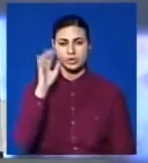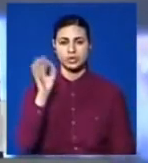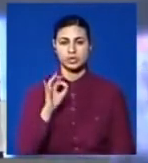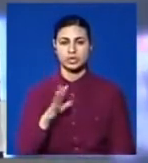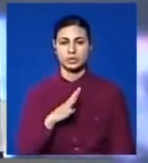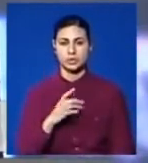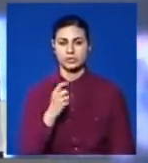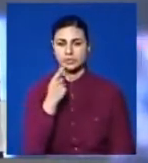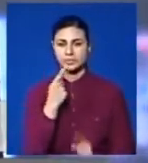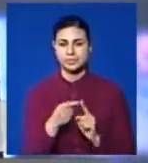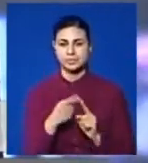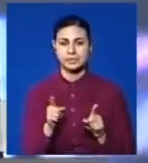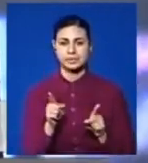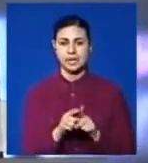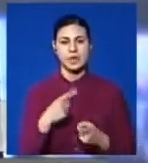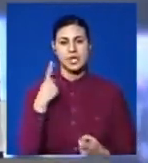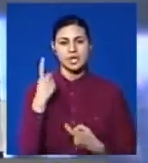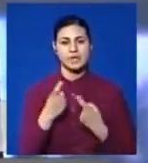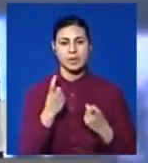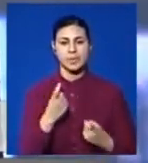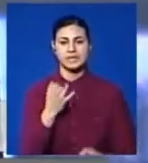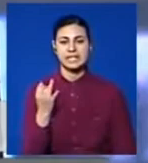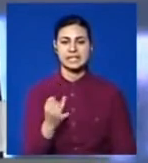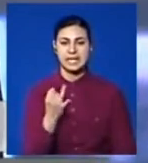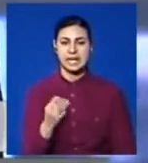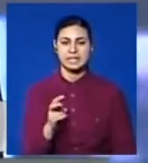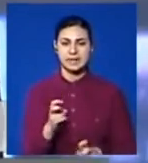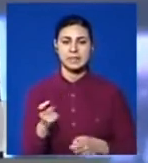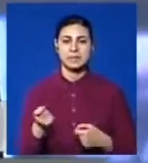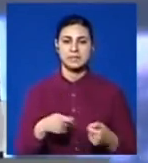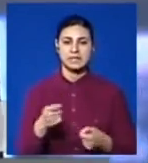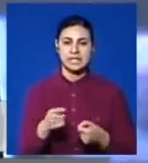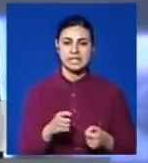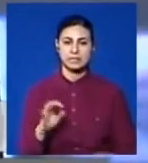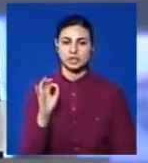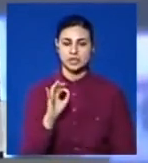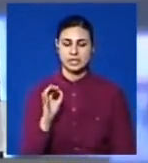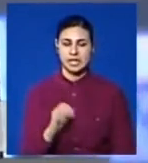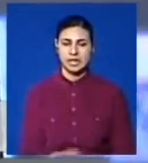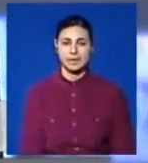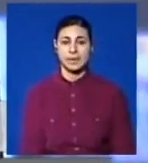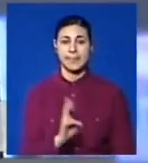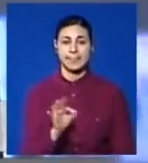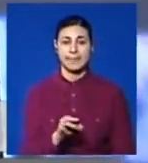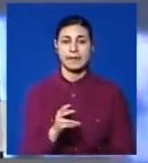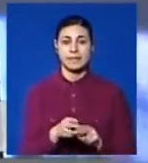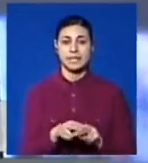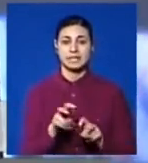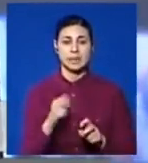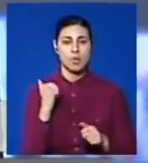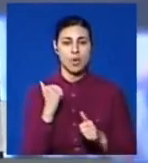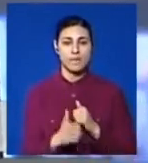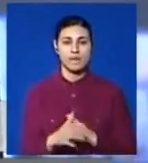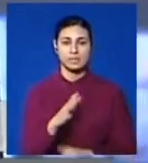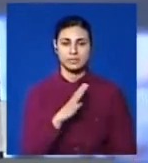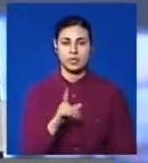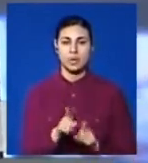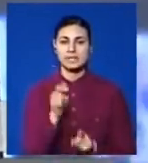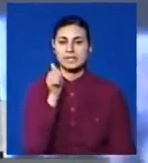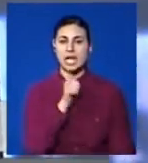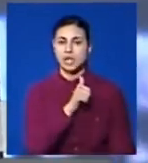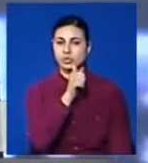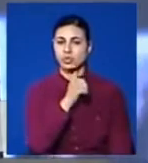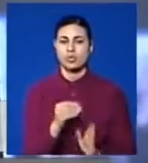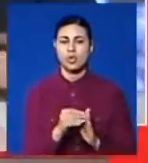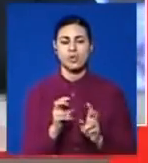გამოჟონავდა ინფორმაცია საერთო ინტერესების შესახებ, საერთო ბიზნესების შესახებ, მაგრამ ეს თემა ყოველთვის იყო ტაბუ და დებული. ვისი და ვისი